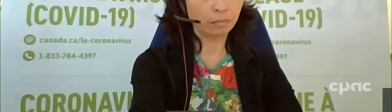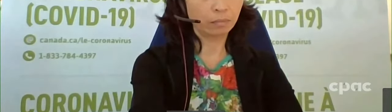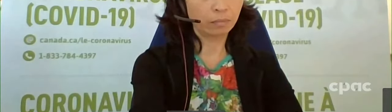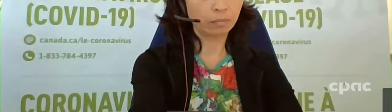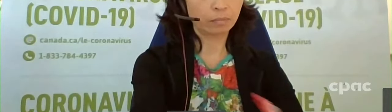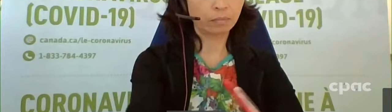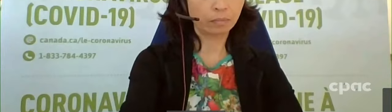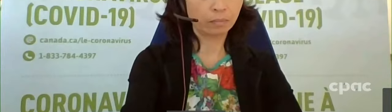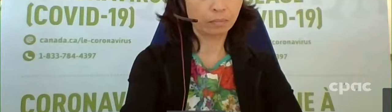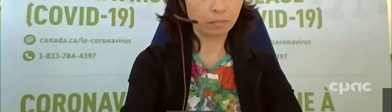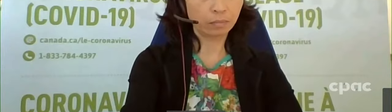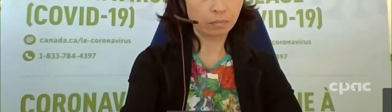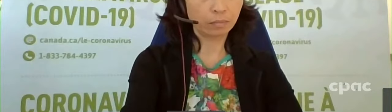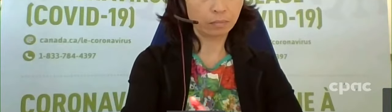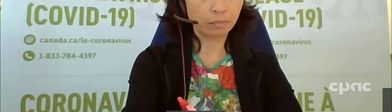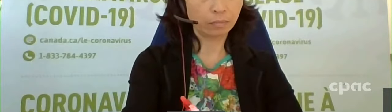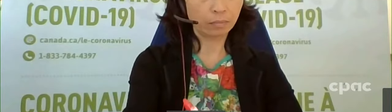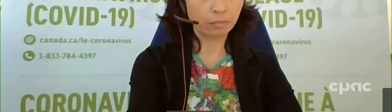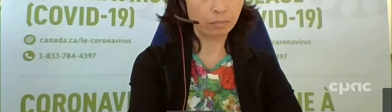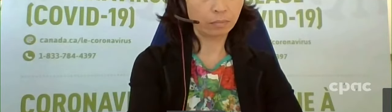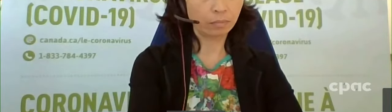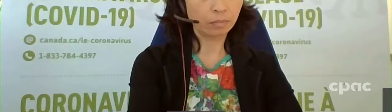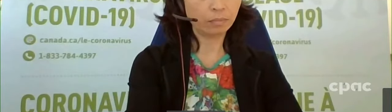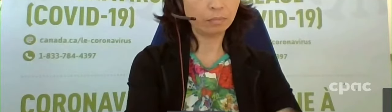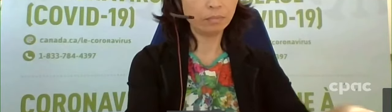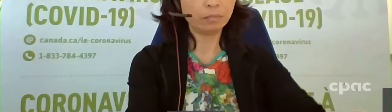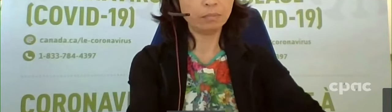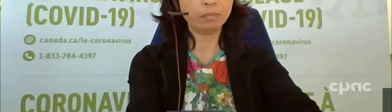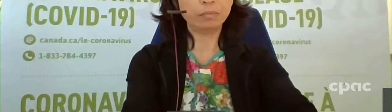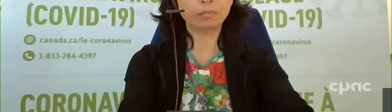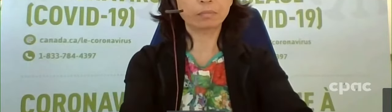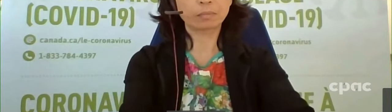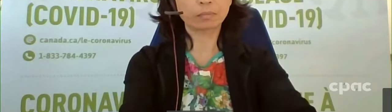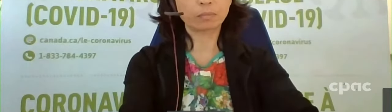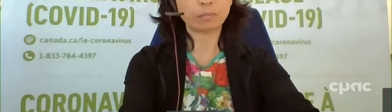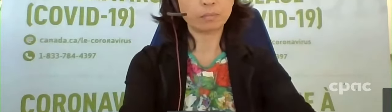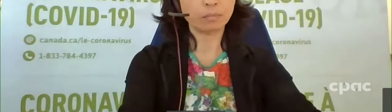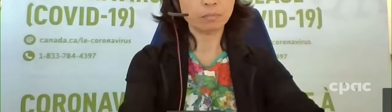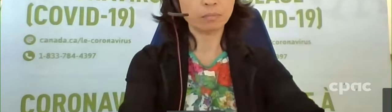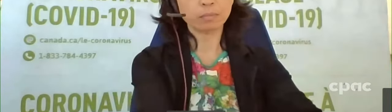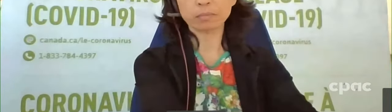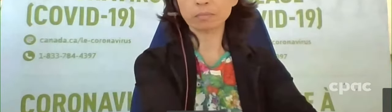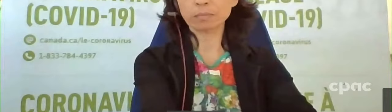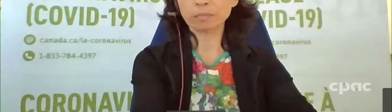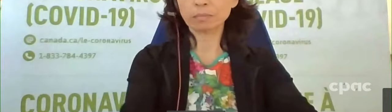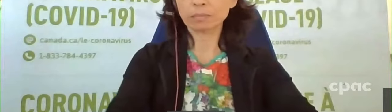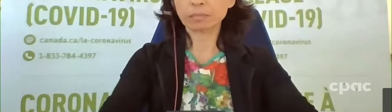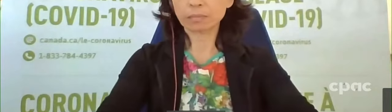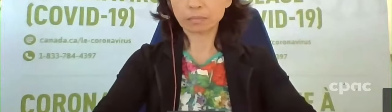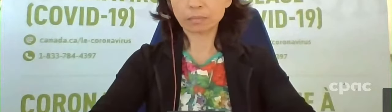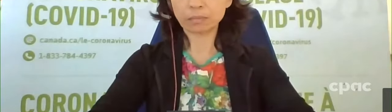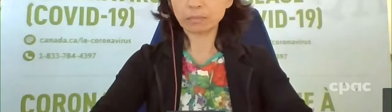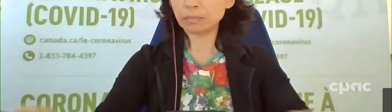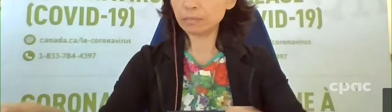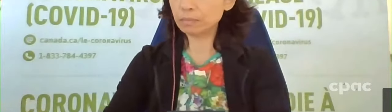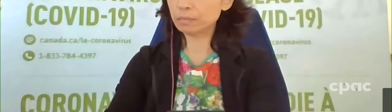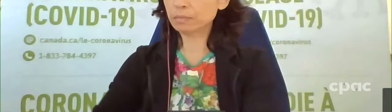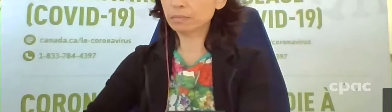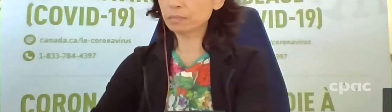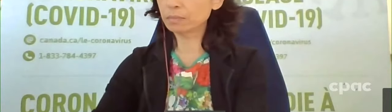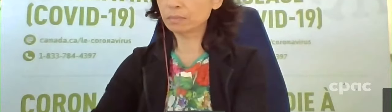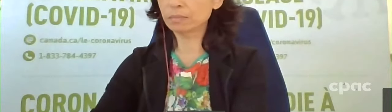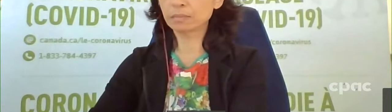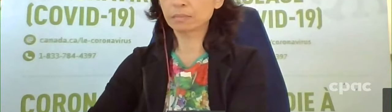Njoo, sous-administrateur en chef de la santé publique du Canada. Les docteurs seront disponibles pour des questions après. If you wish to ask